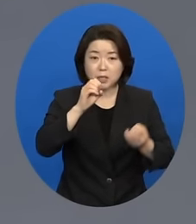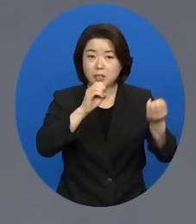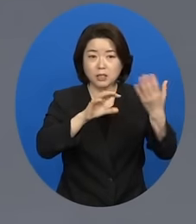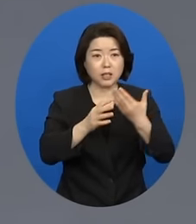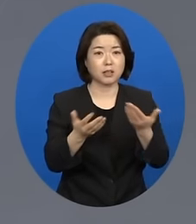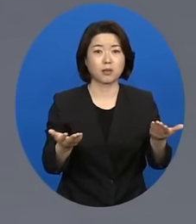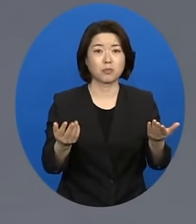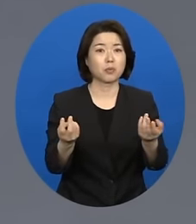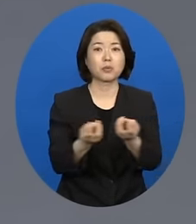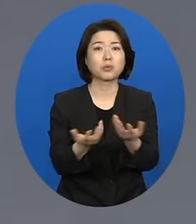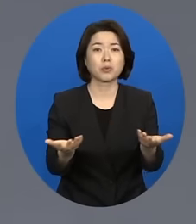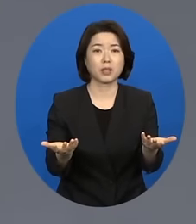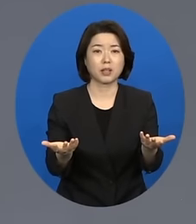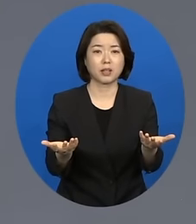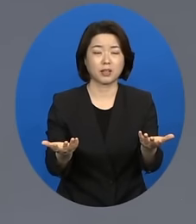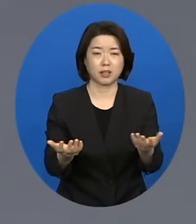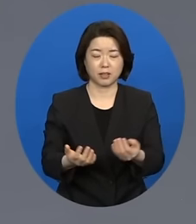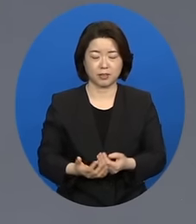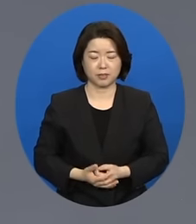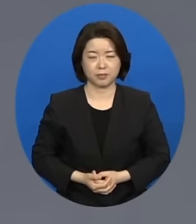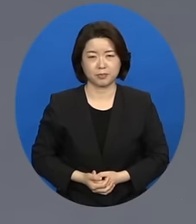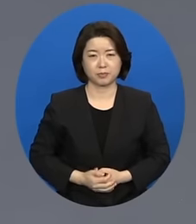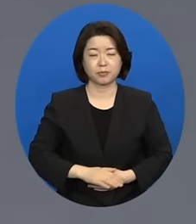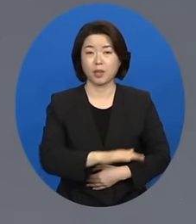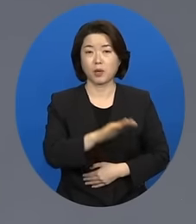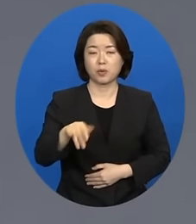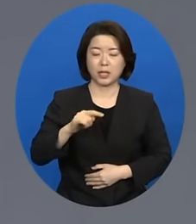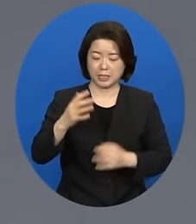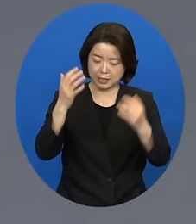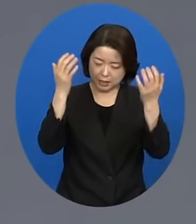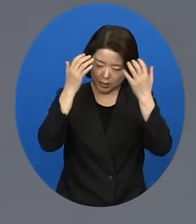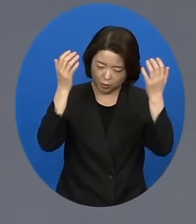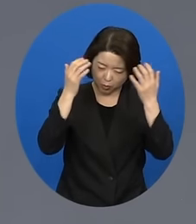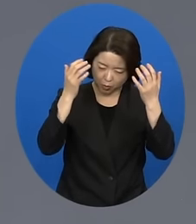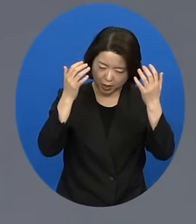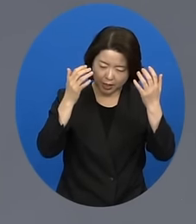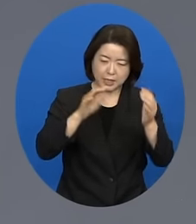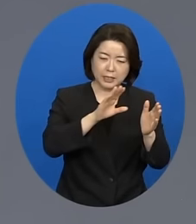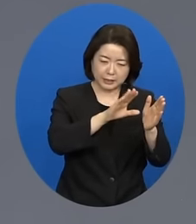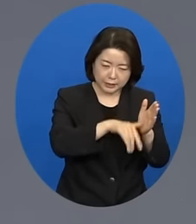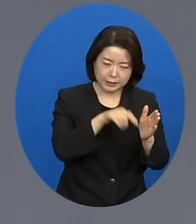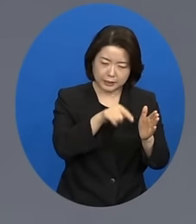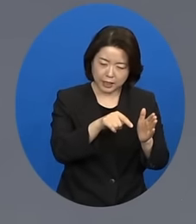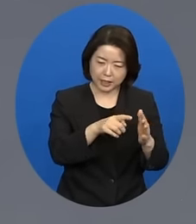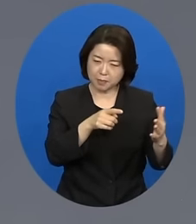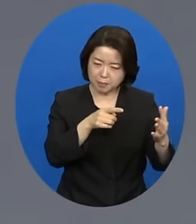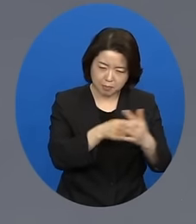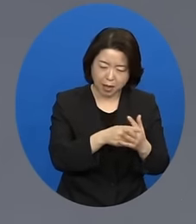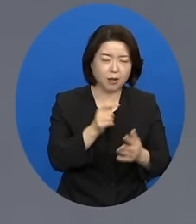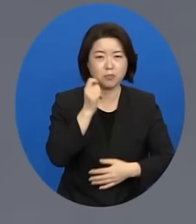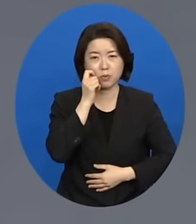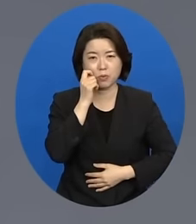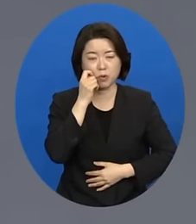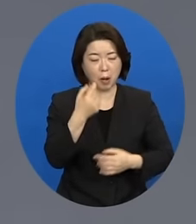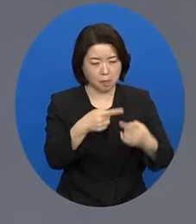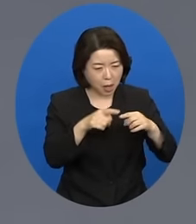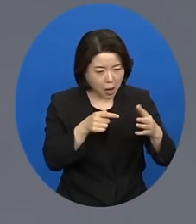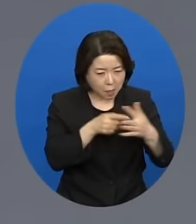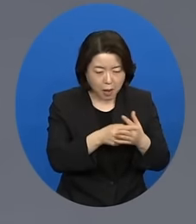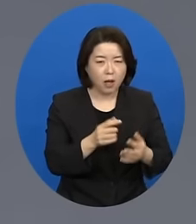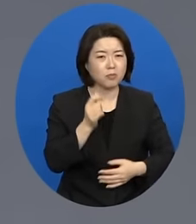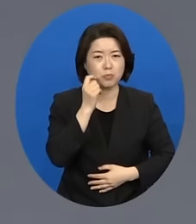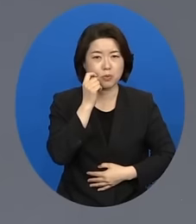어떻게 대답합니까? 우리가 이런 고난의 세월을 당시에는 해석할 수 있는 사람이 거의 없습니다.